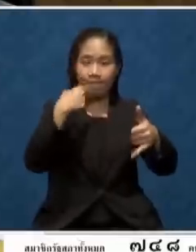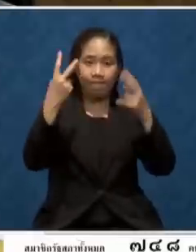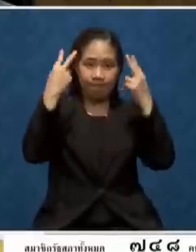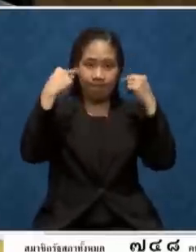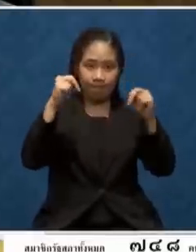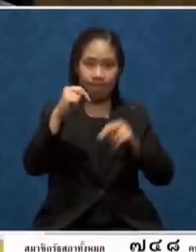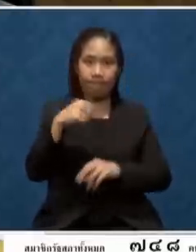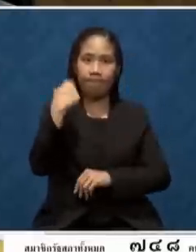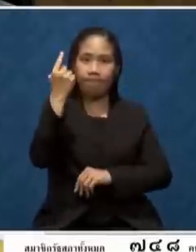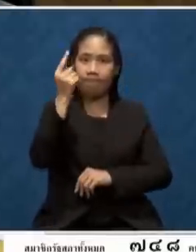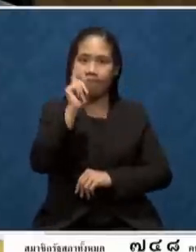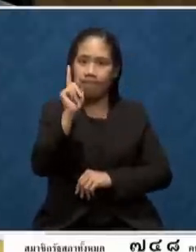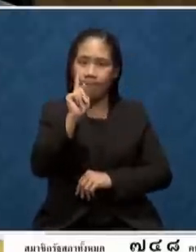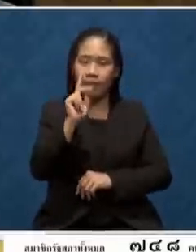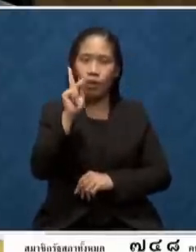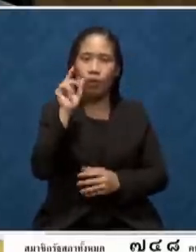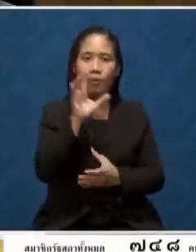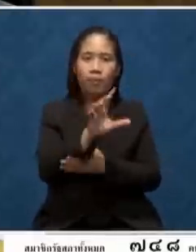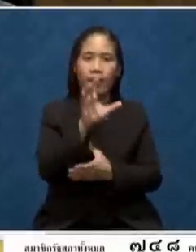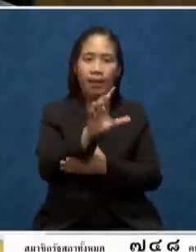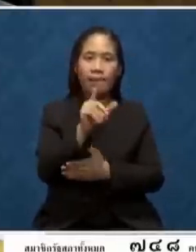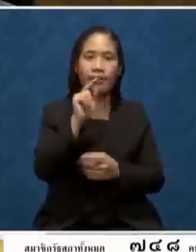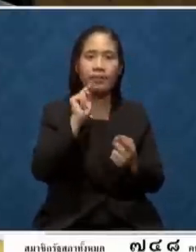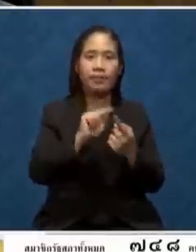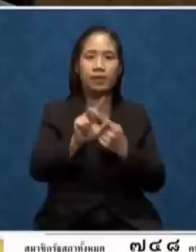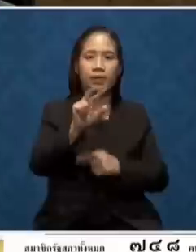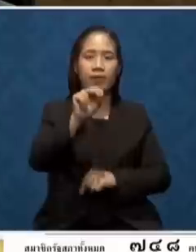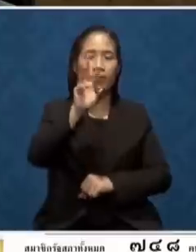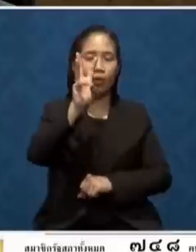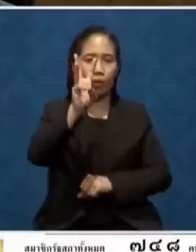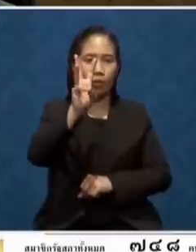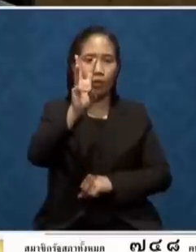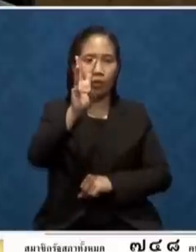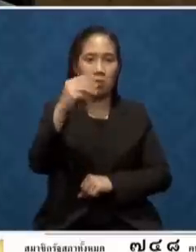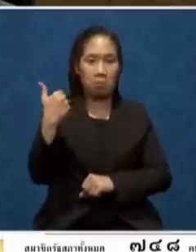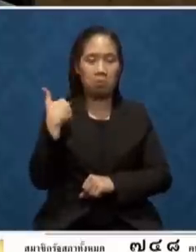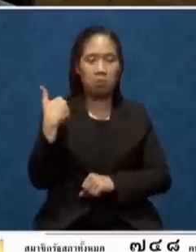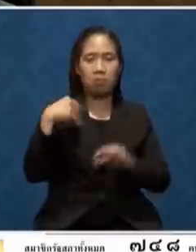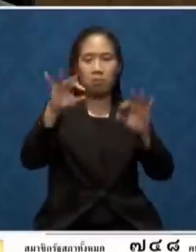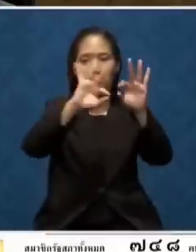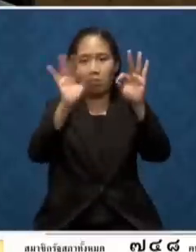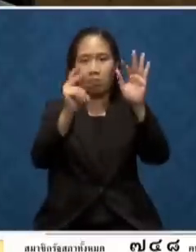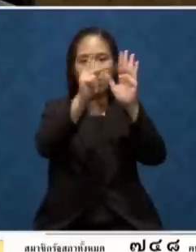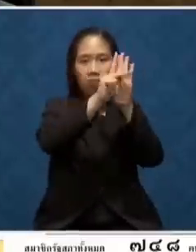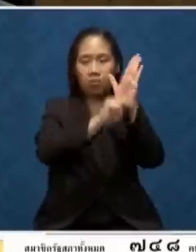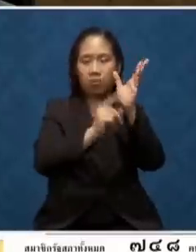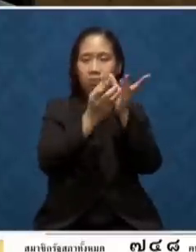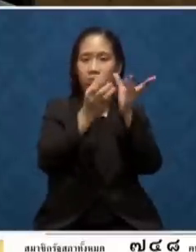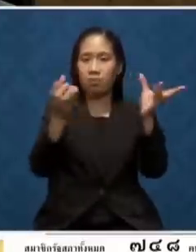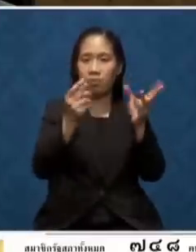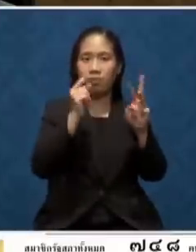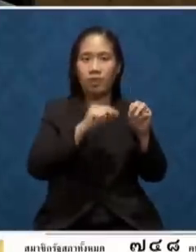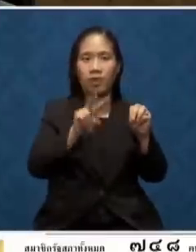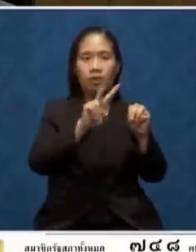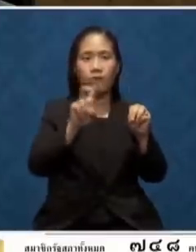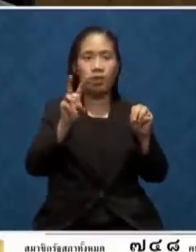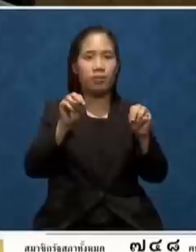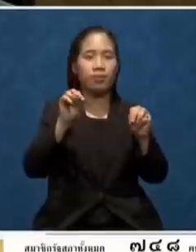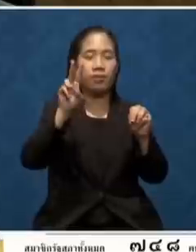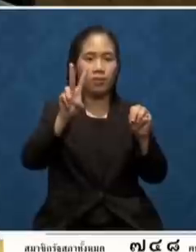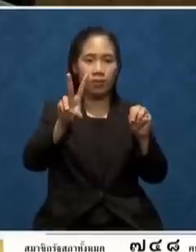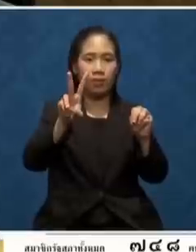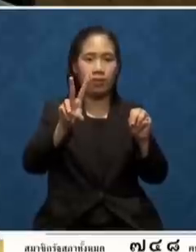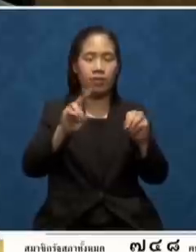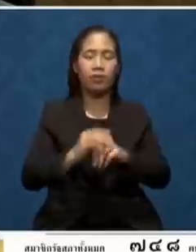คือข้อบังคับที่ 136ซึ่งเขียนตามรัฐธรรมนูญมาตรา 272